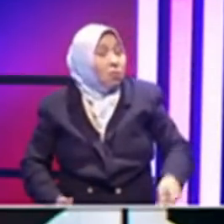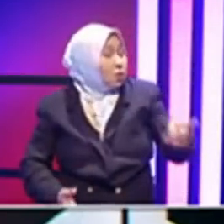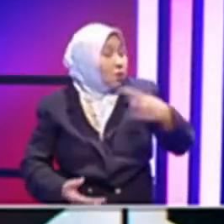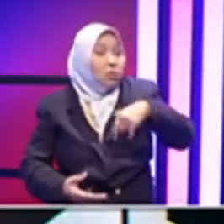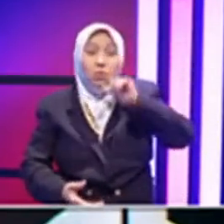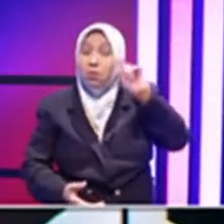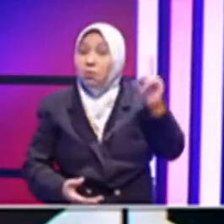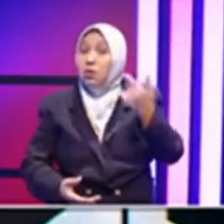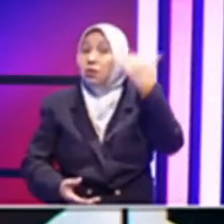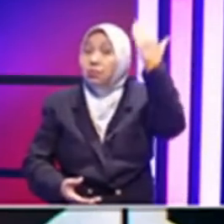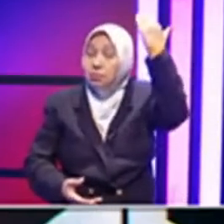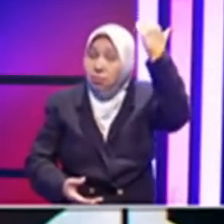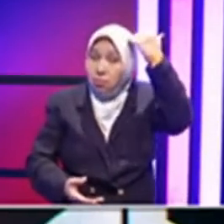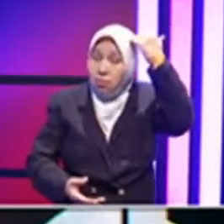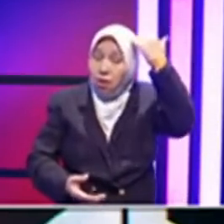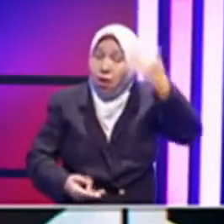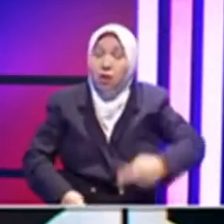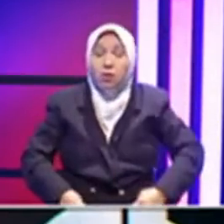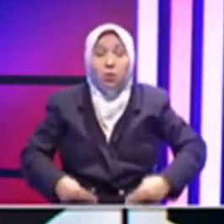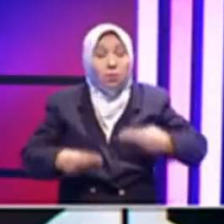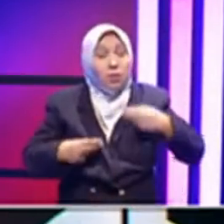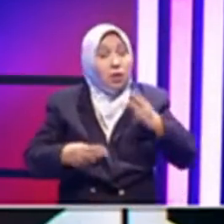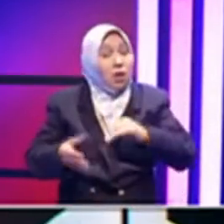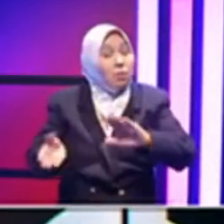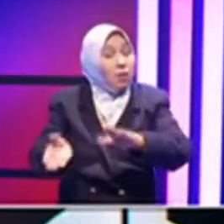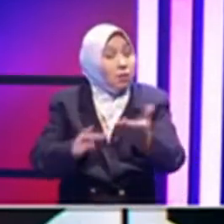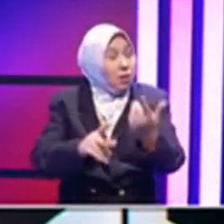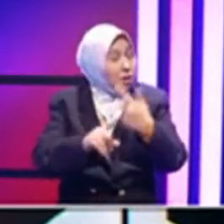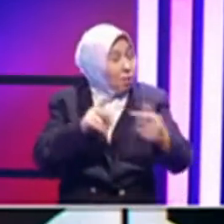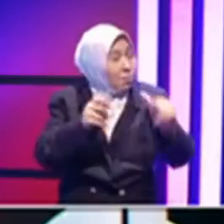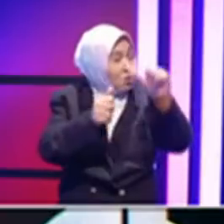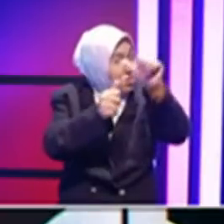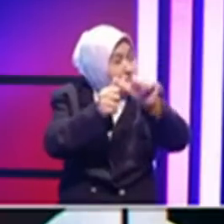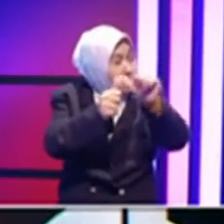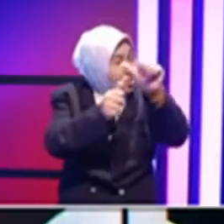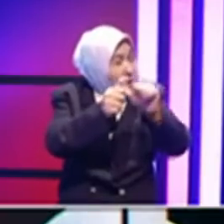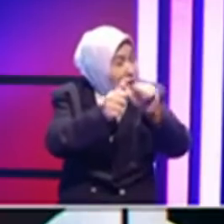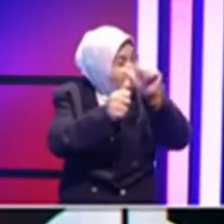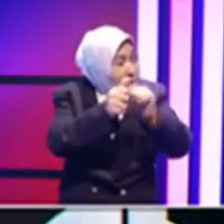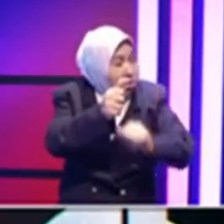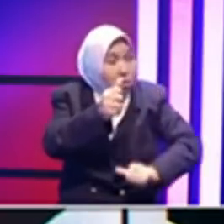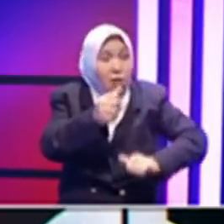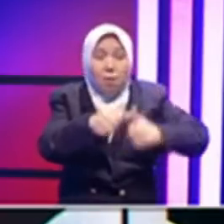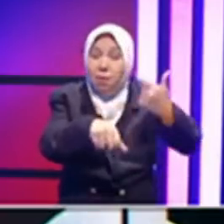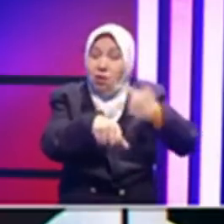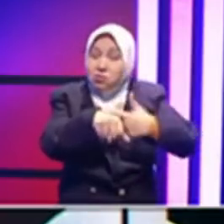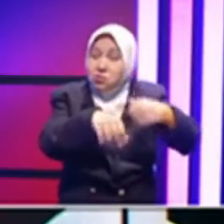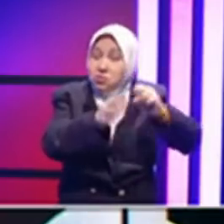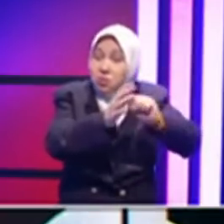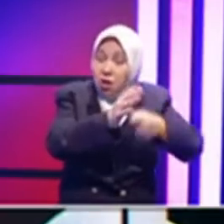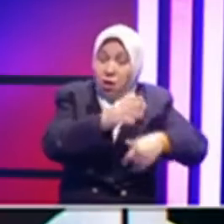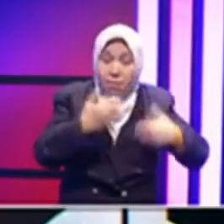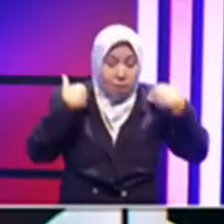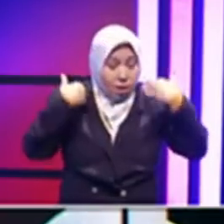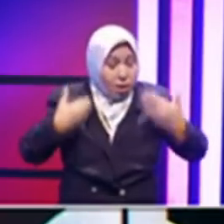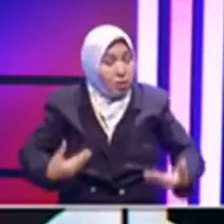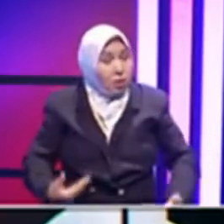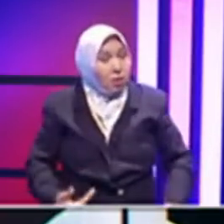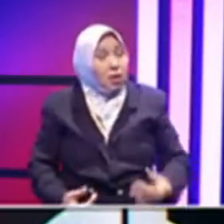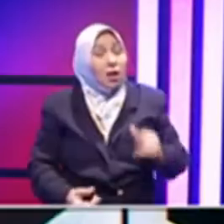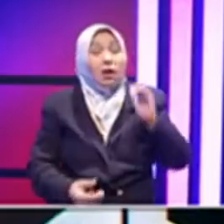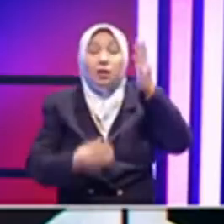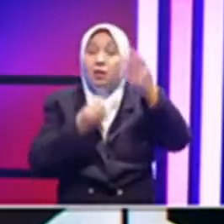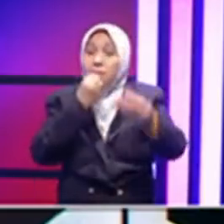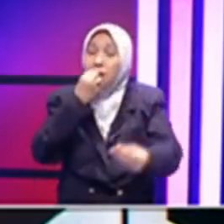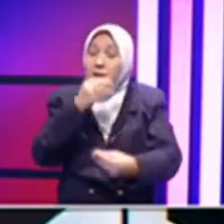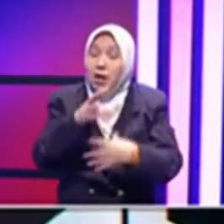Bukan sekadar tahu bahawa hidup dan mati, tapi setiap inci Ustaznya, setiap masa saat badan kita ini akan dimakan